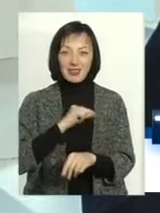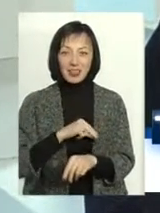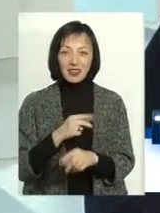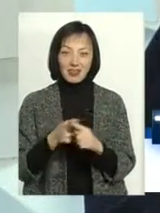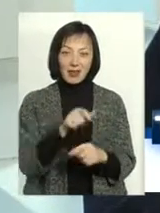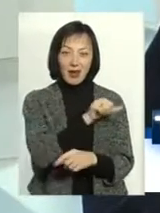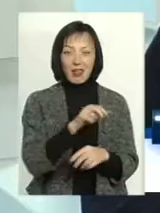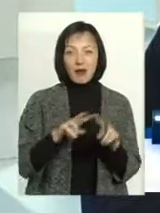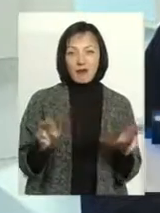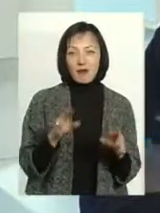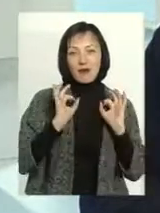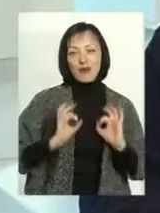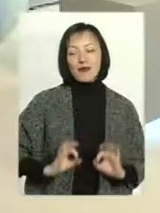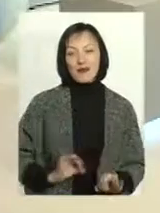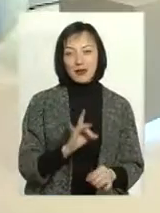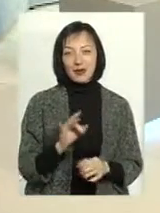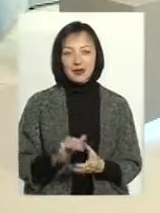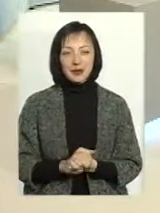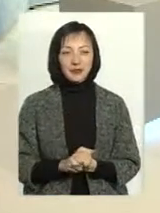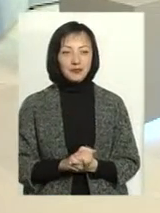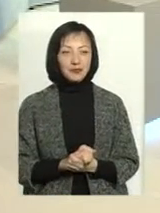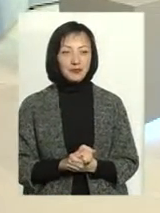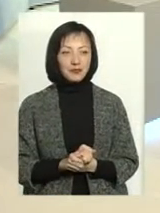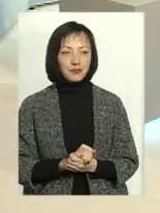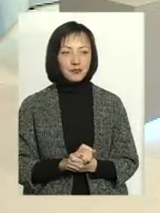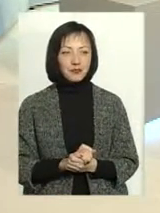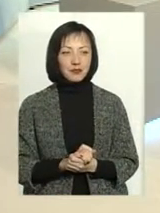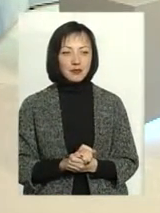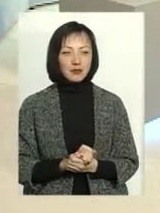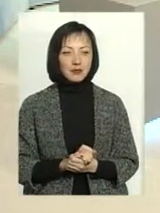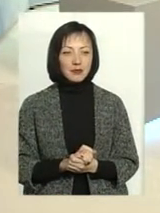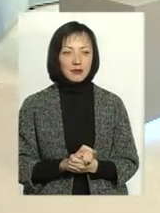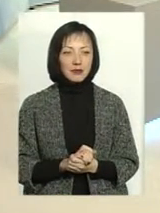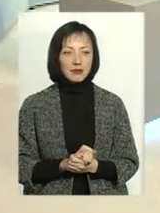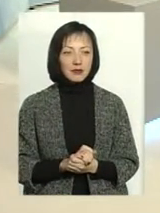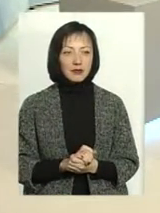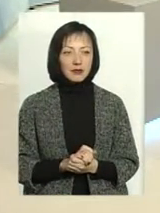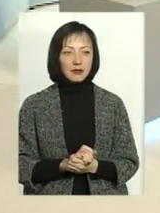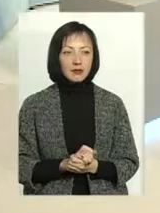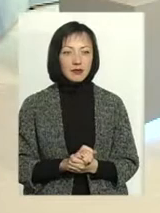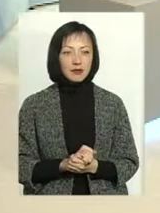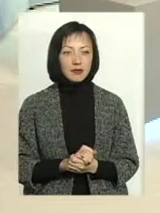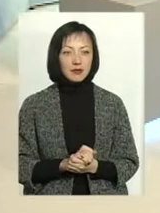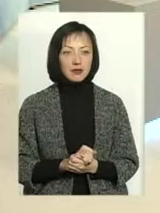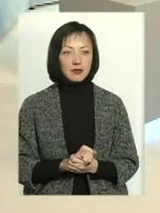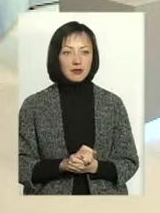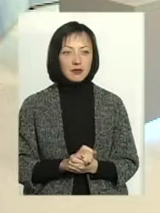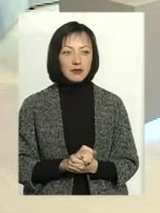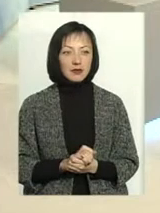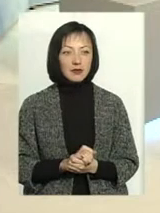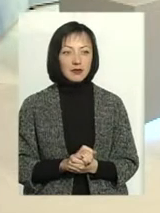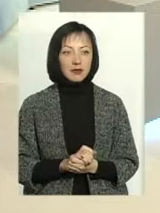самим прокурором. Скажіть, будь ласка, разом з тим, на сьогоднішній момент,